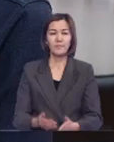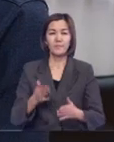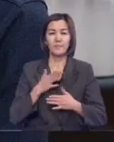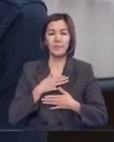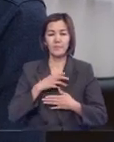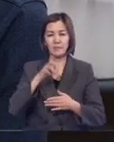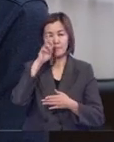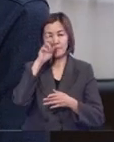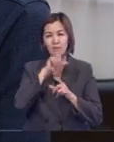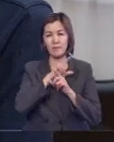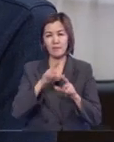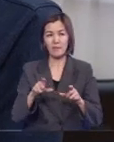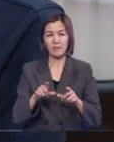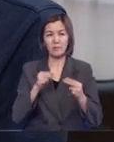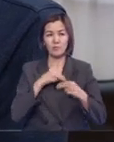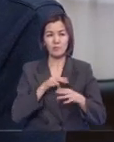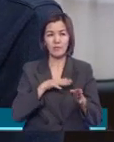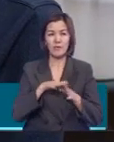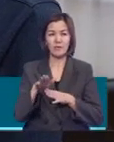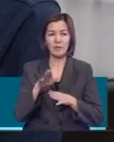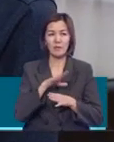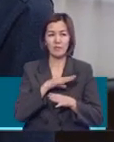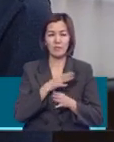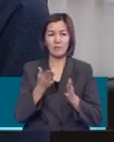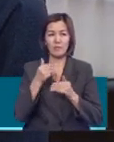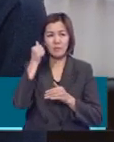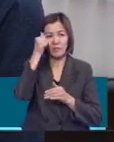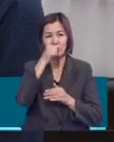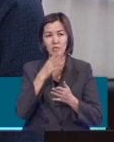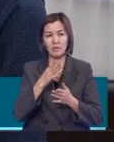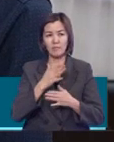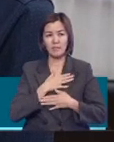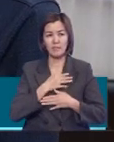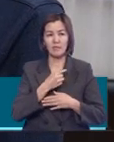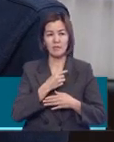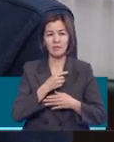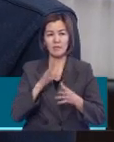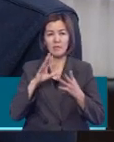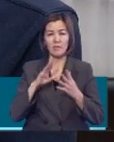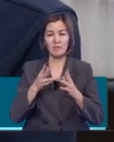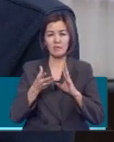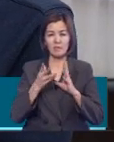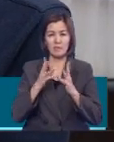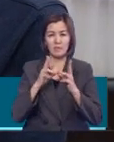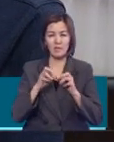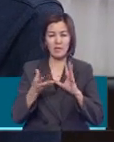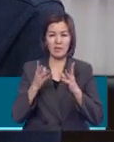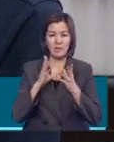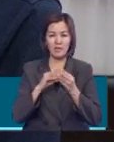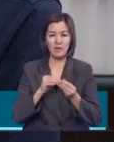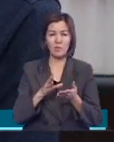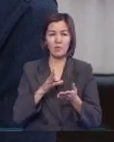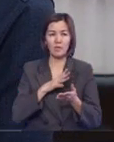Мекемемен бұл салада біраз жұмыстар атқарылып жатыр. Былтыр біздің талдау нәтиже бойынша біраз мемлекеттік